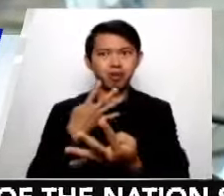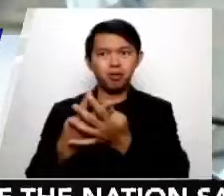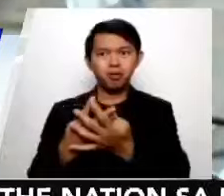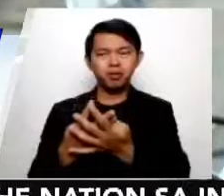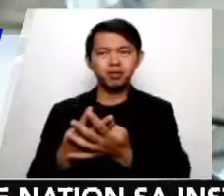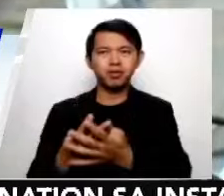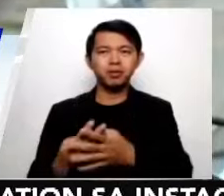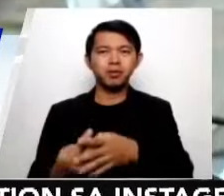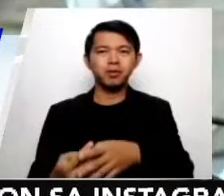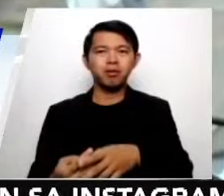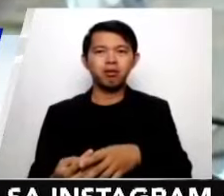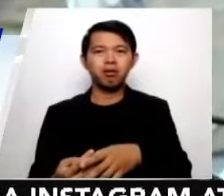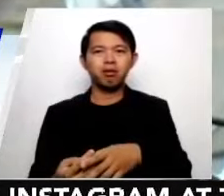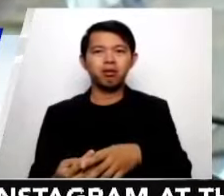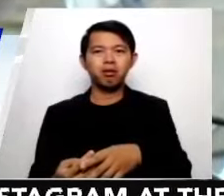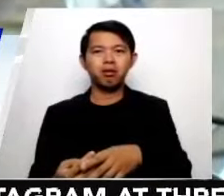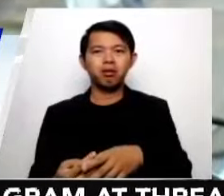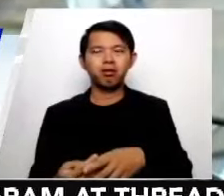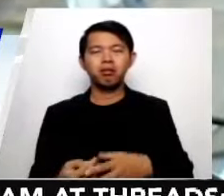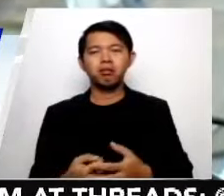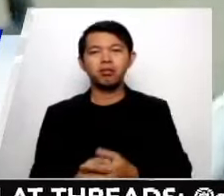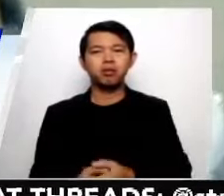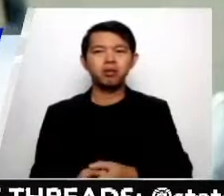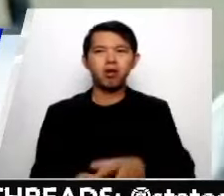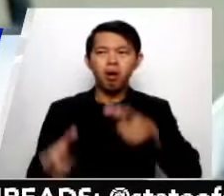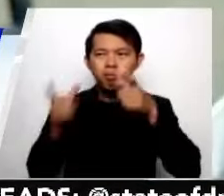Kapal na mukha mo. Ang kapal na mukha mo.